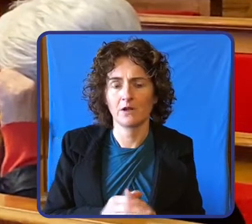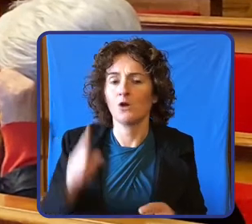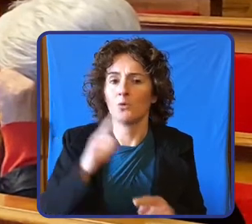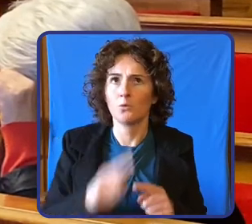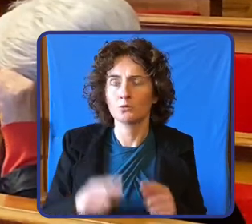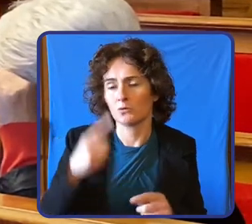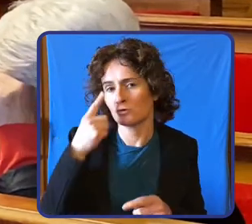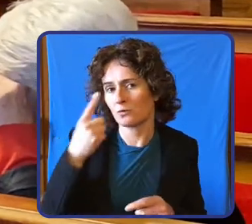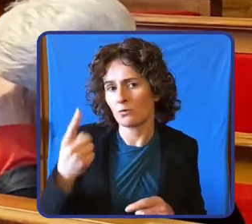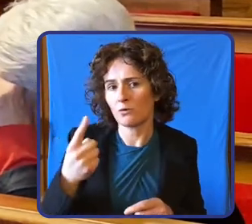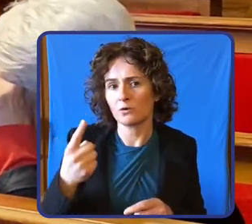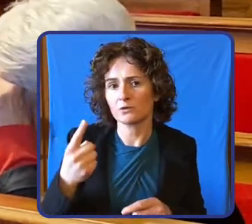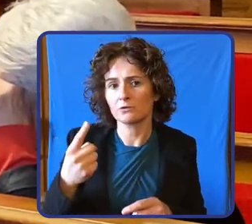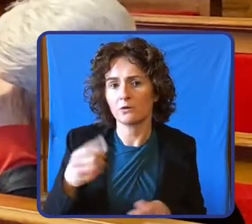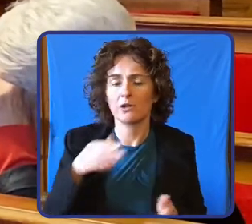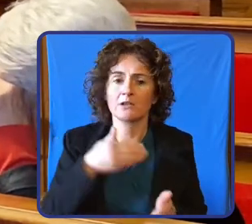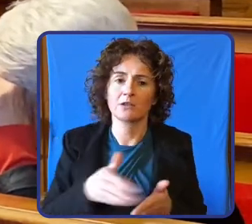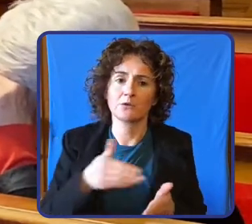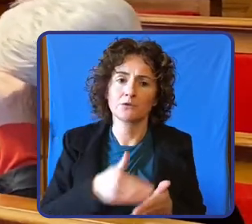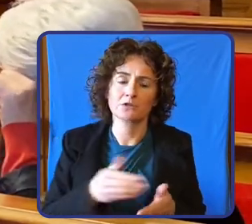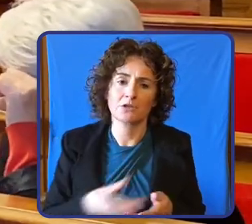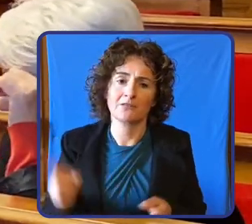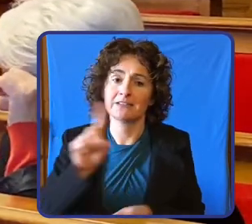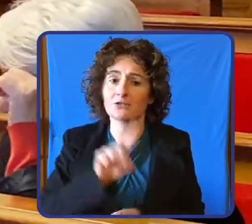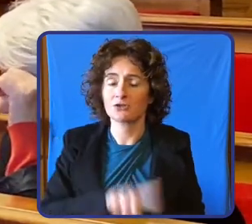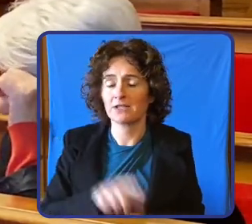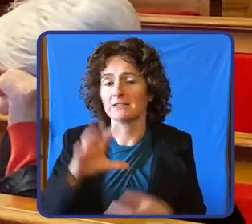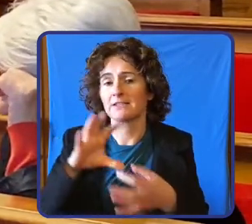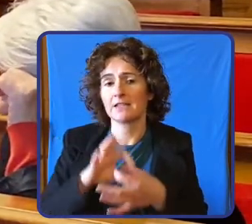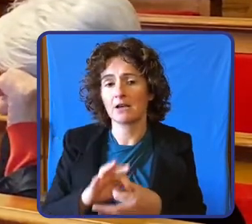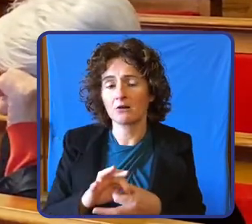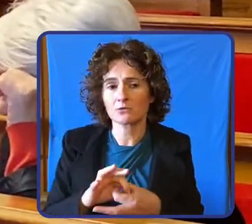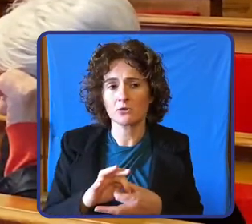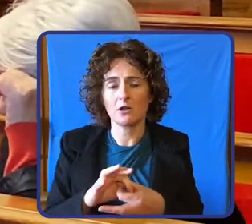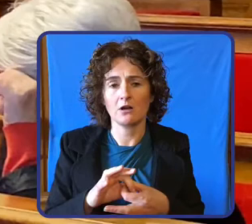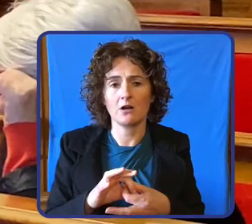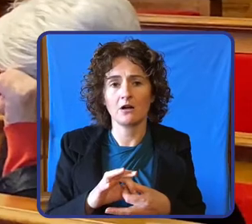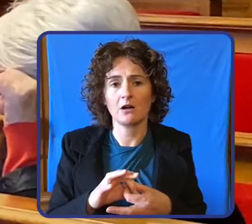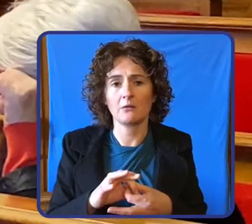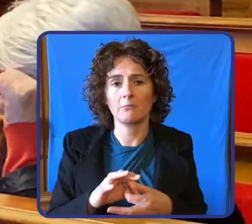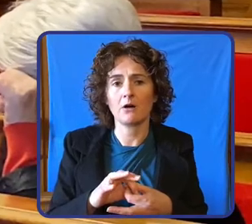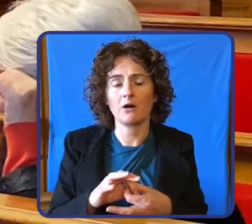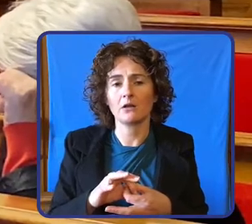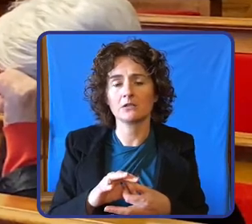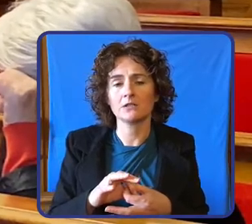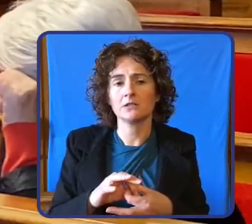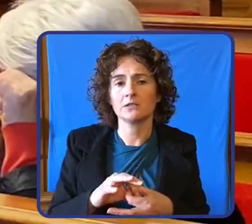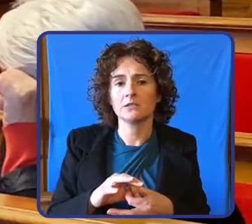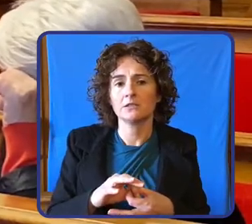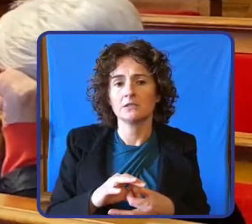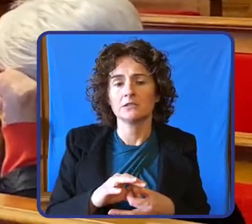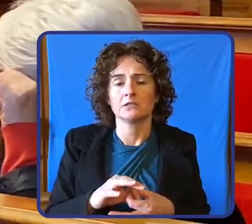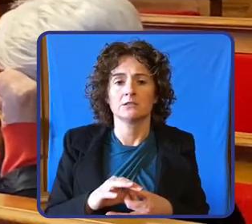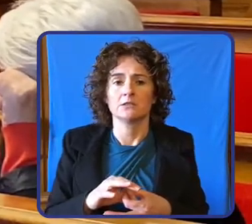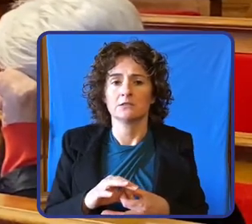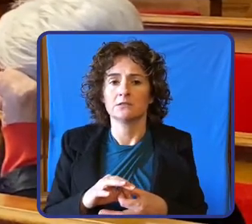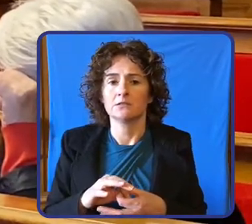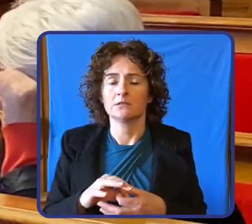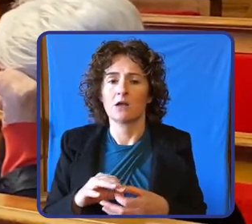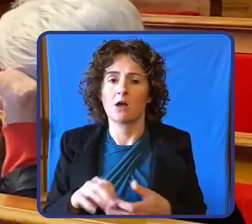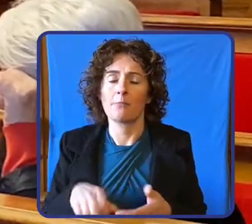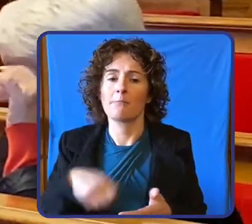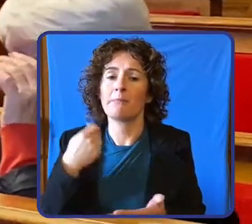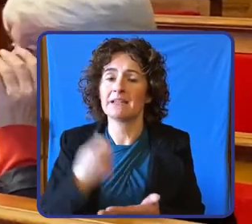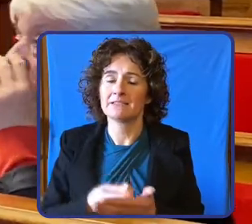gondolatom ezzel a költségvetési rendelettel kapcsolatban a petíció, amiről itt szó volt az imént,